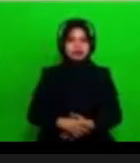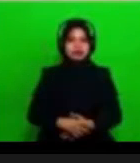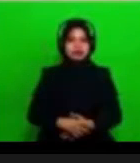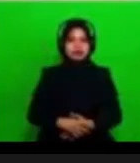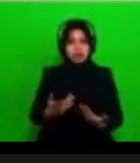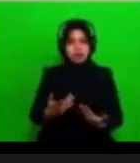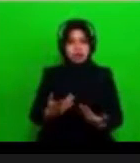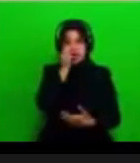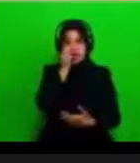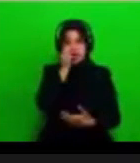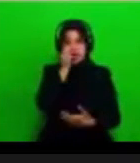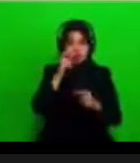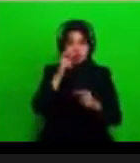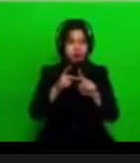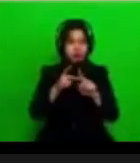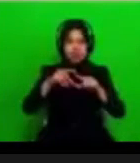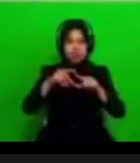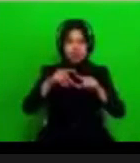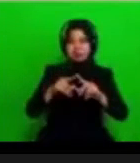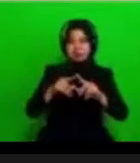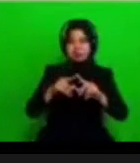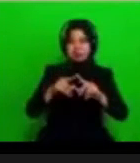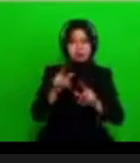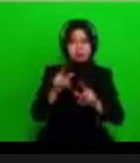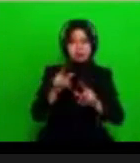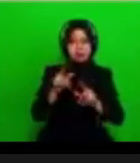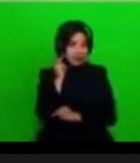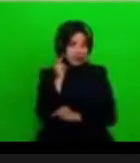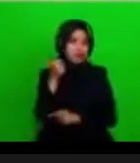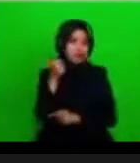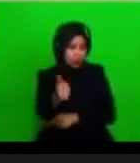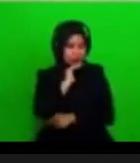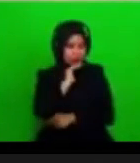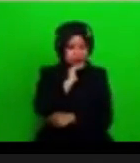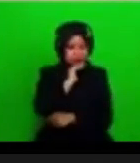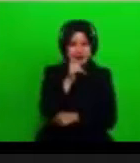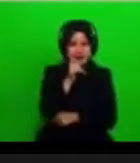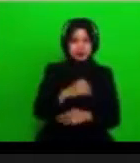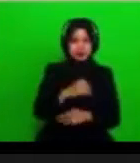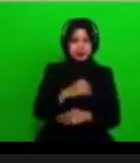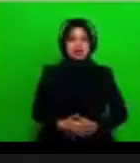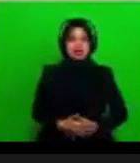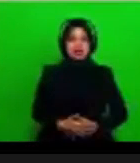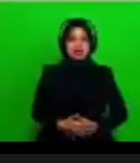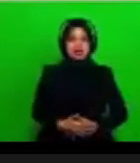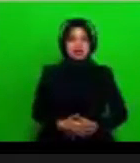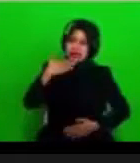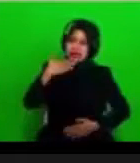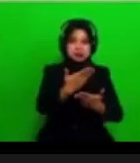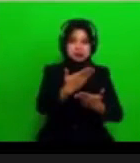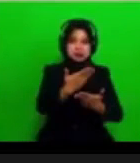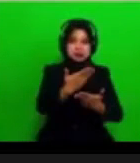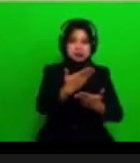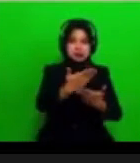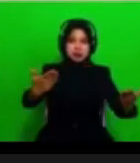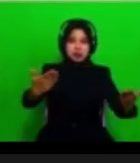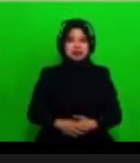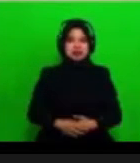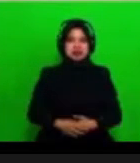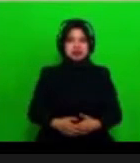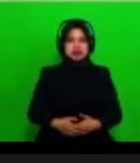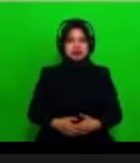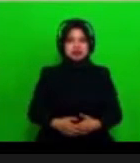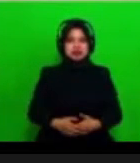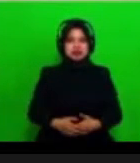sekali. Betul. Dan juga mengikuti semangat yang kita hadirkan saat ini juga menunjukkan bahwa seluruh panitia